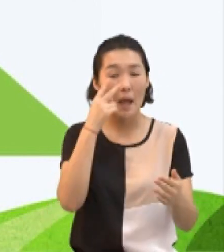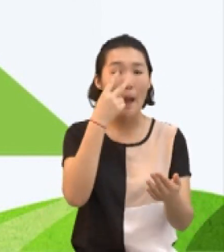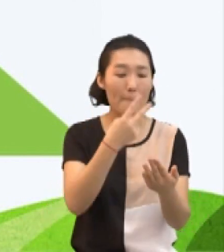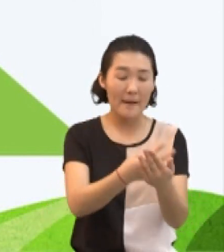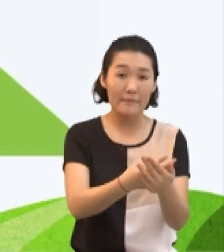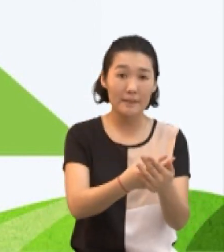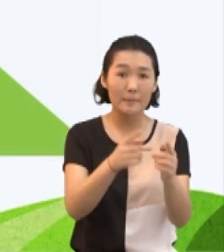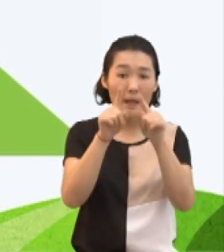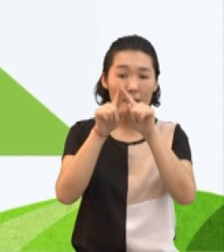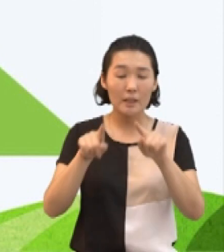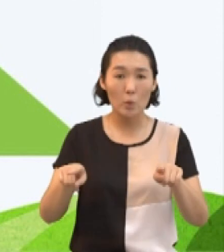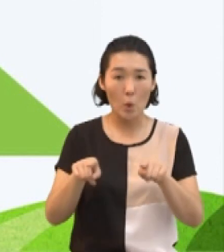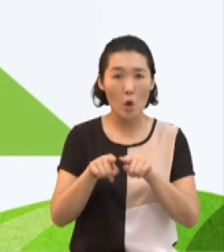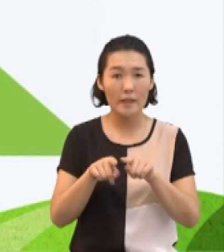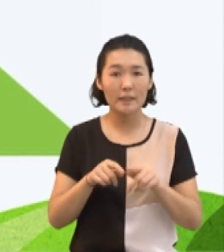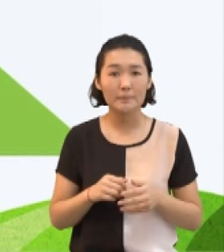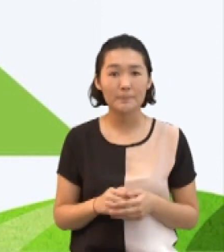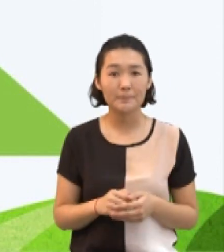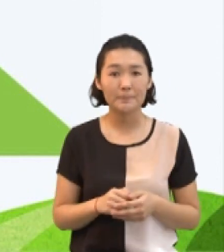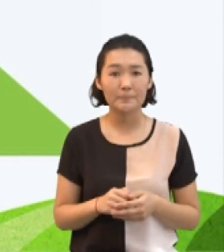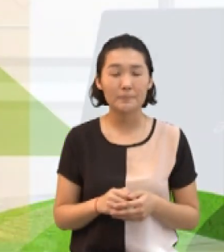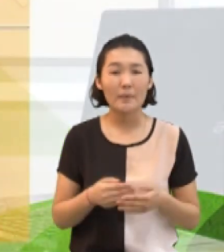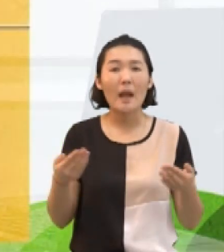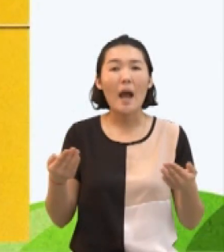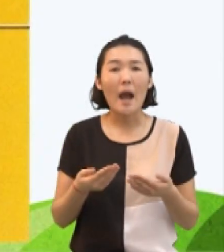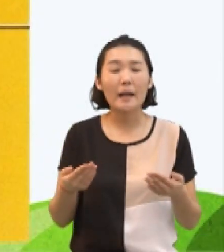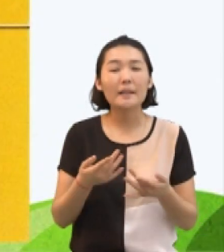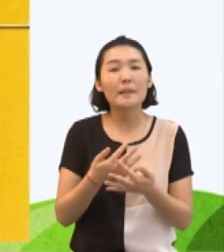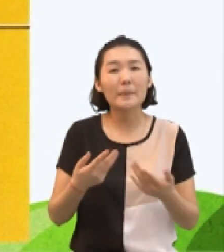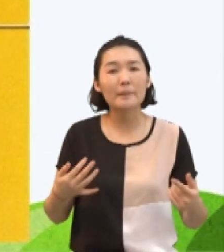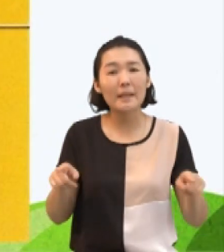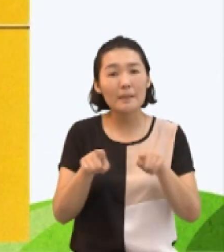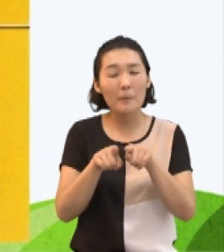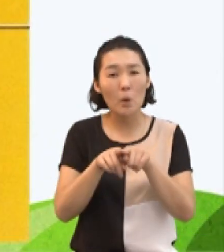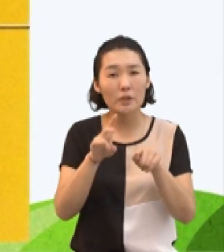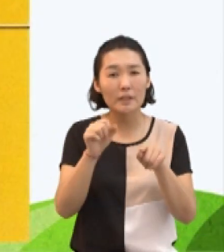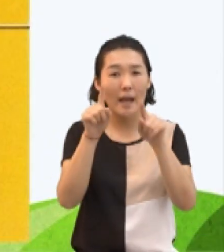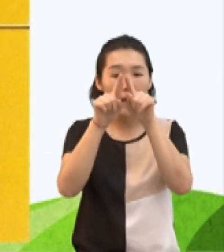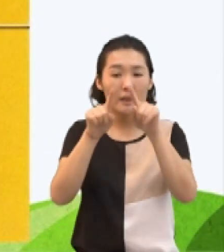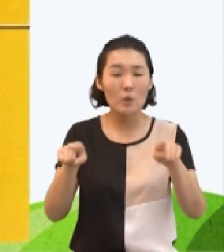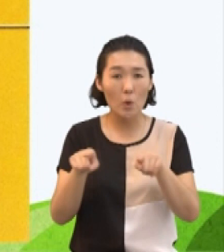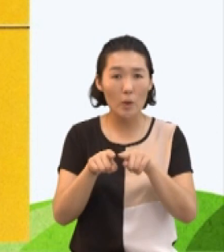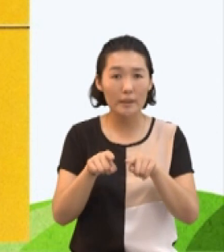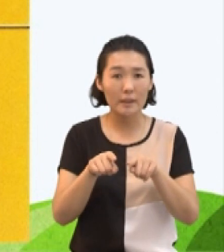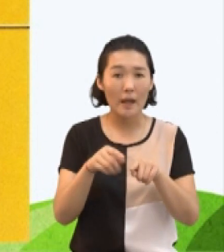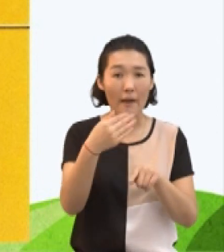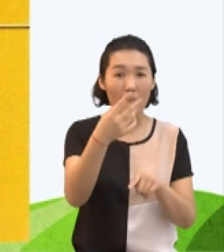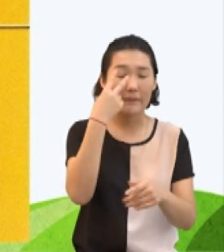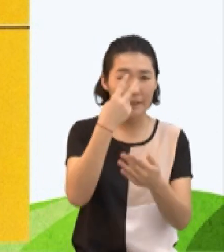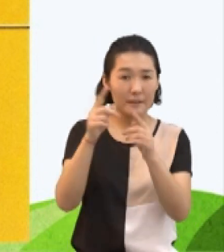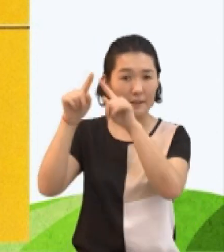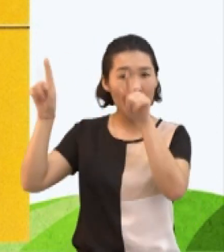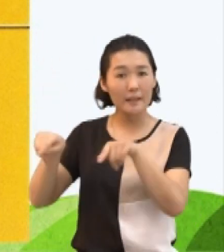собой треугольник. А какие предметы, похожие на треугольник, вы видите на